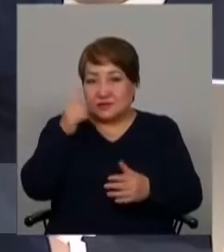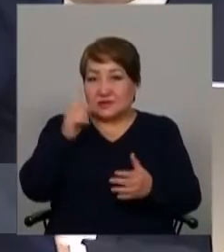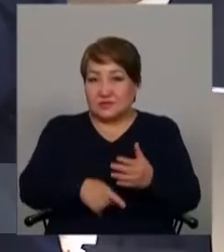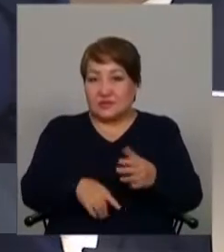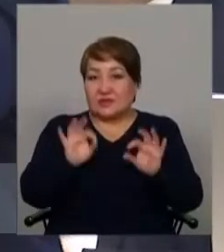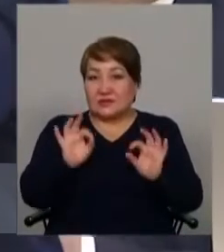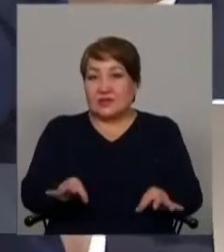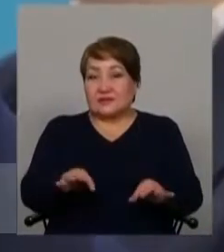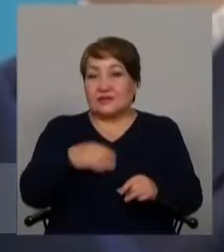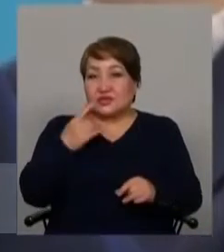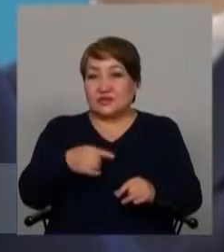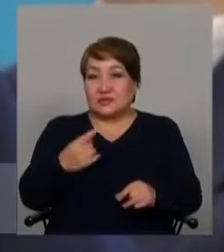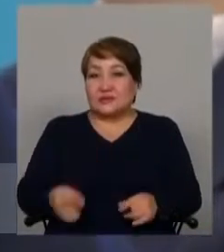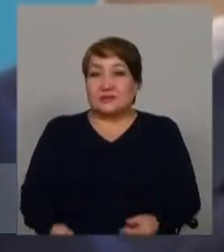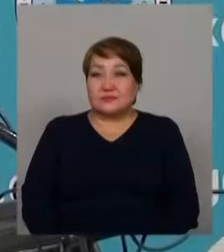жеткізді.